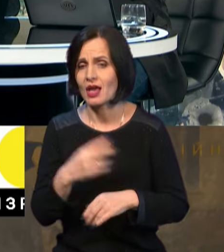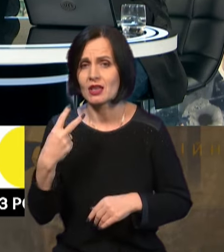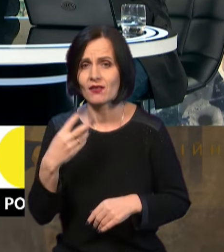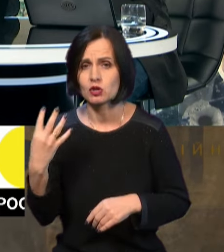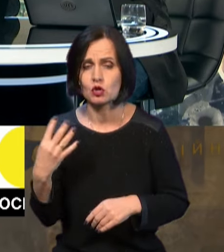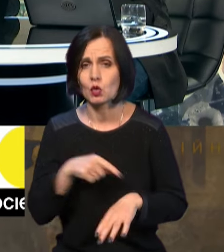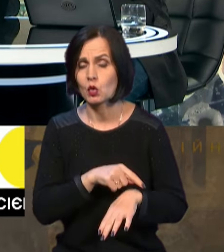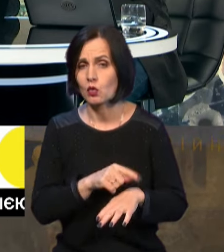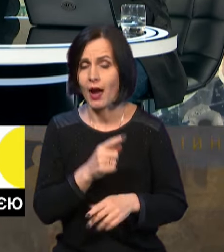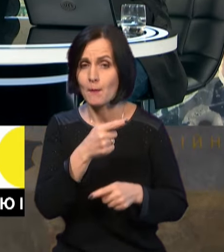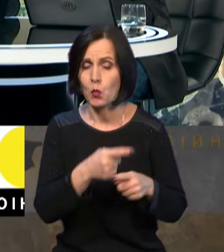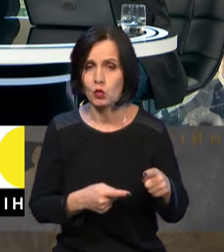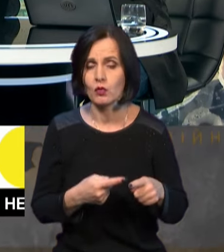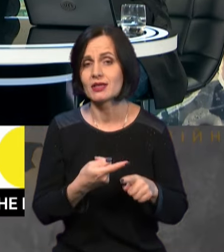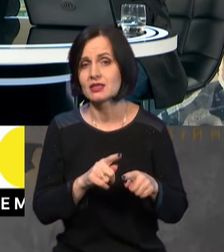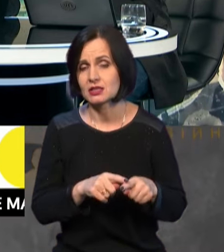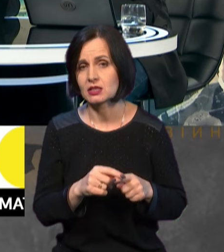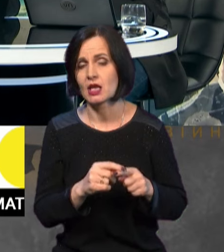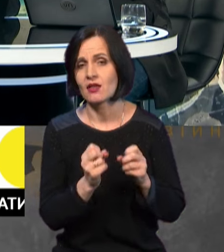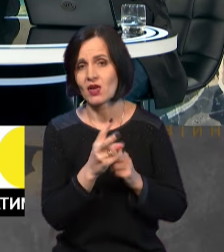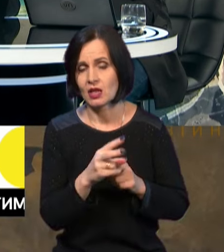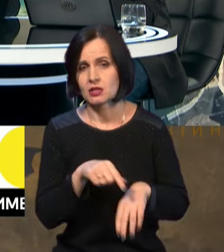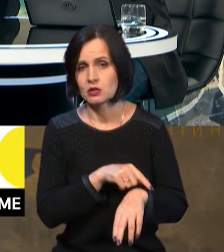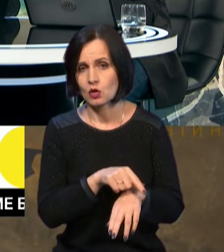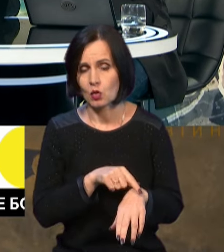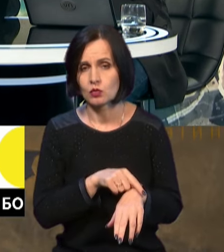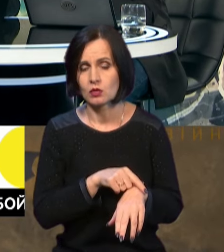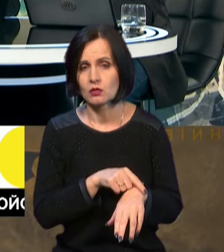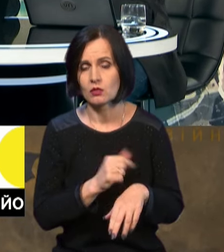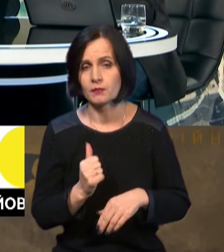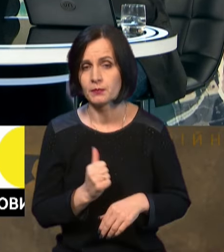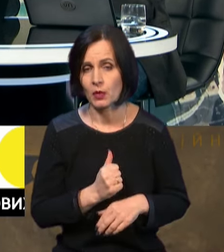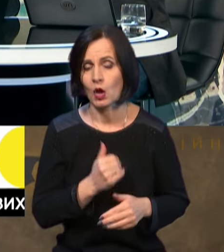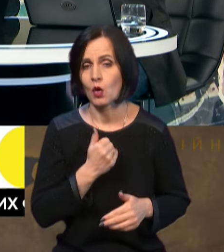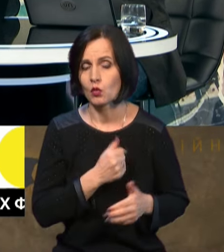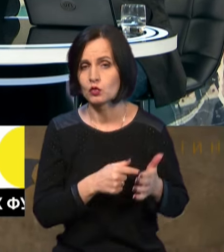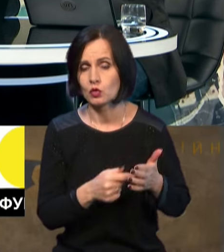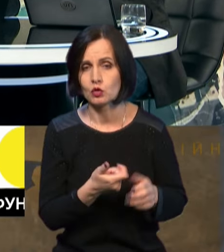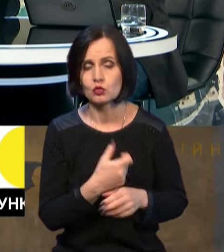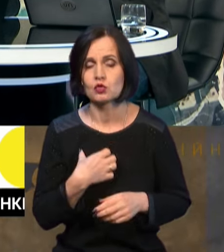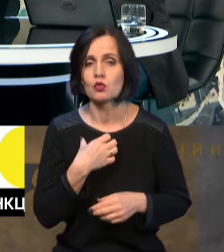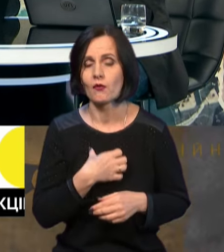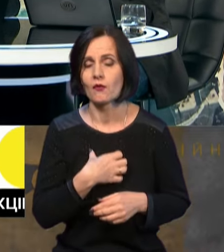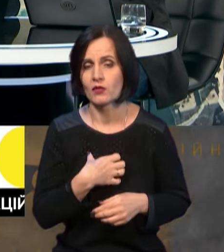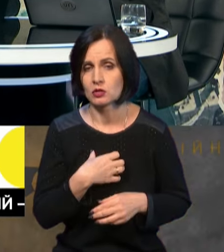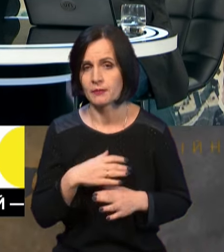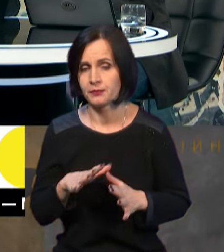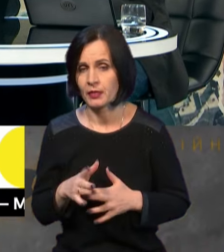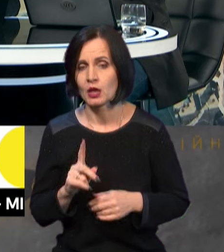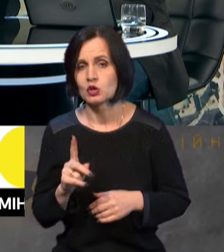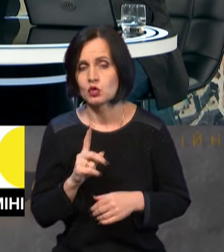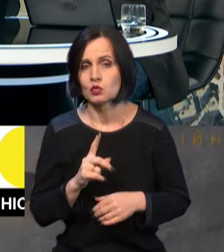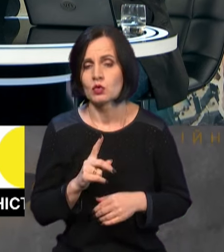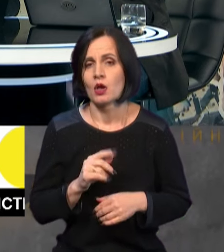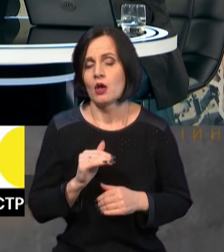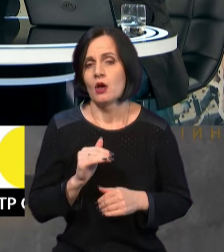24 години, а половина – це буде 12 годин. І хочу зазначити, тому що це дуже важливий аспект, що підлітки